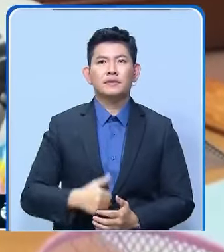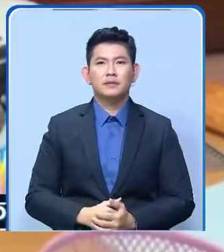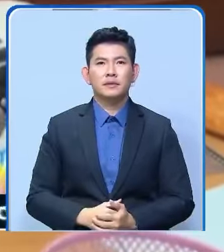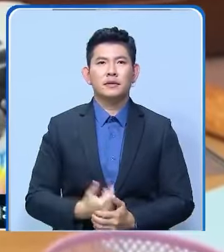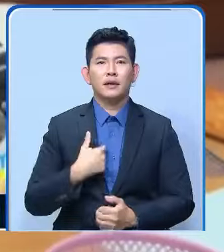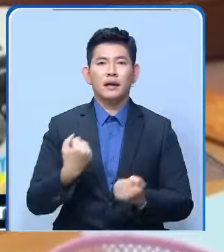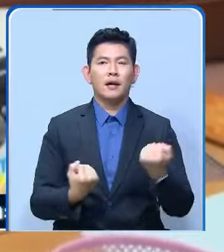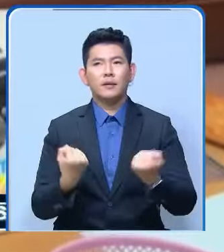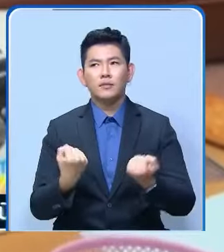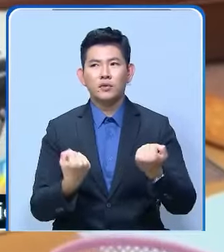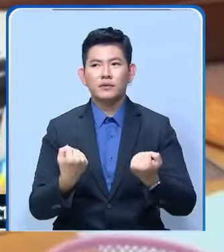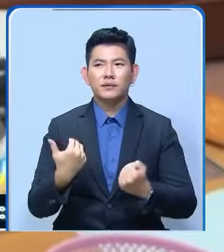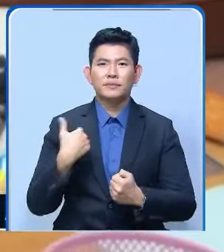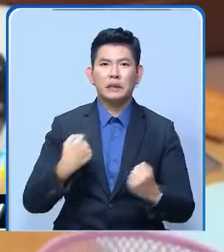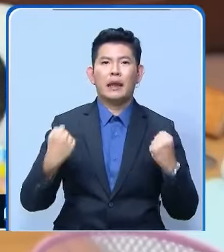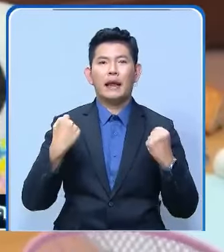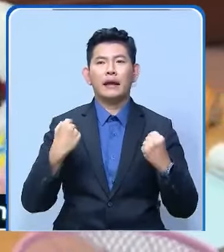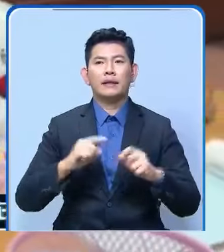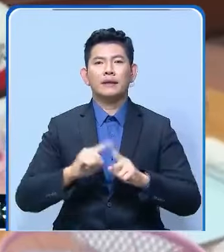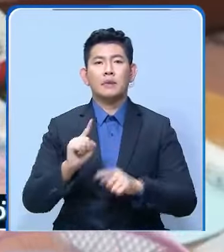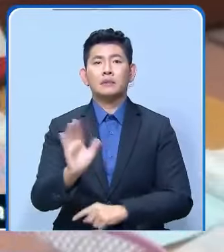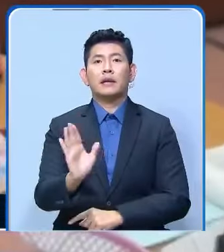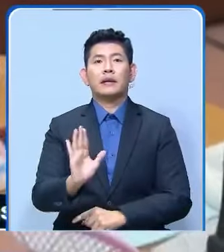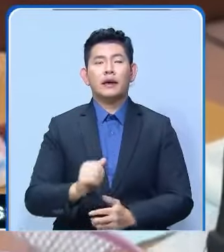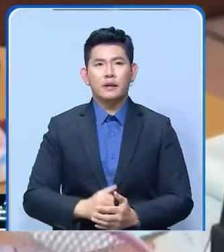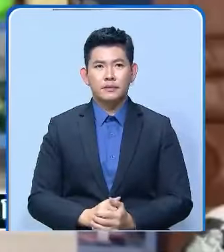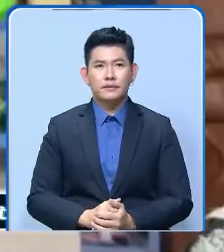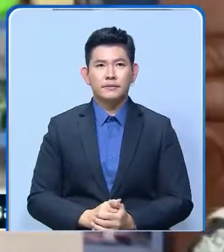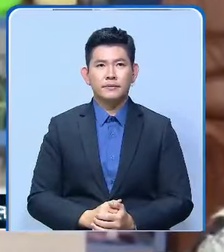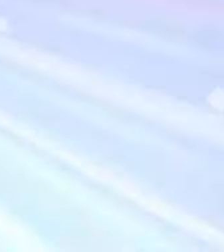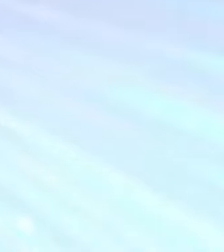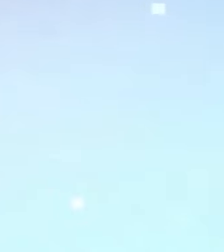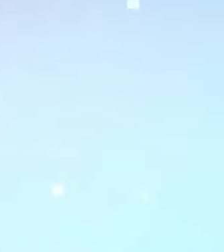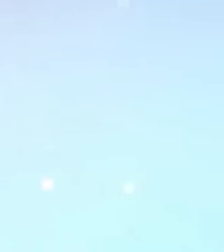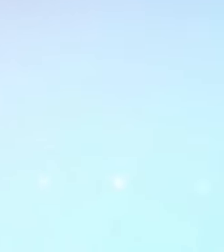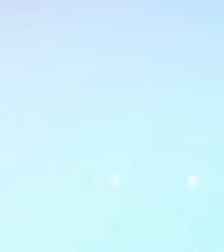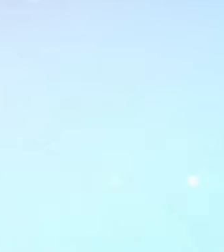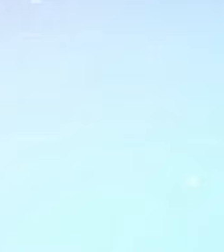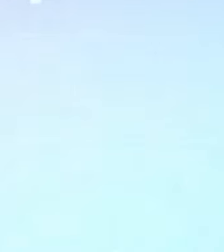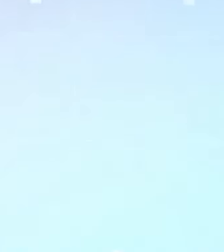รถกลับรามันจะได้มีเรี่ยวมีแรงแต่ไม่ใช่นะเนี่ยมันตะแคงนะ